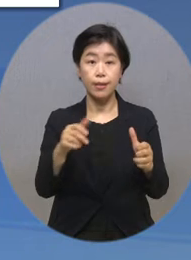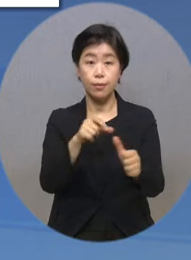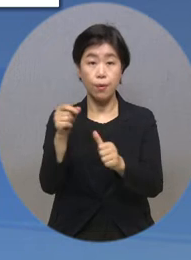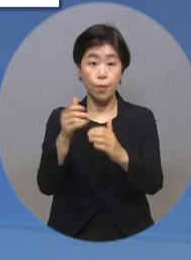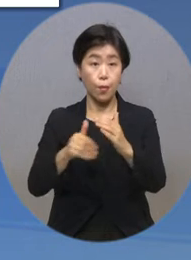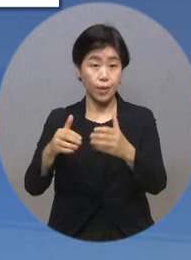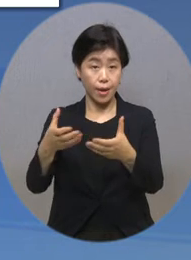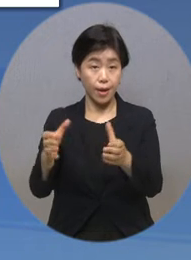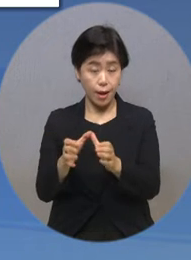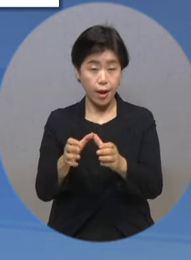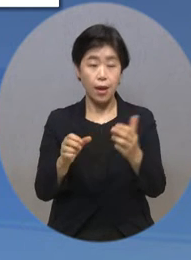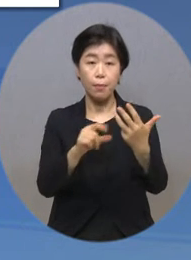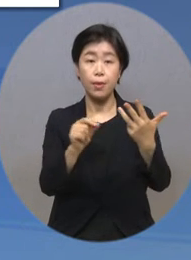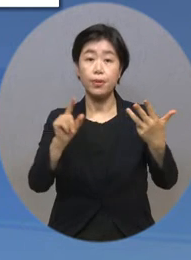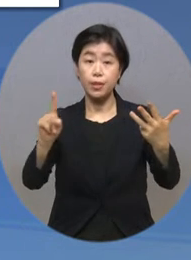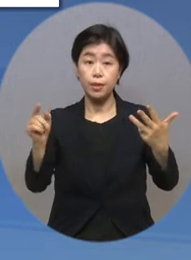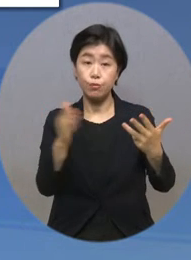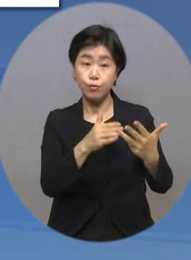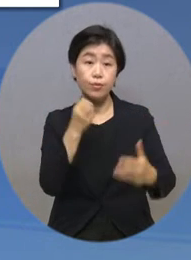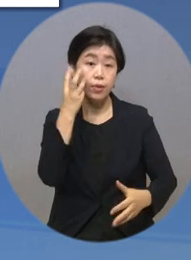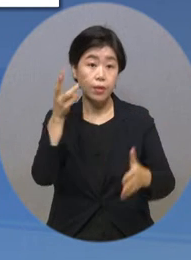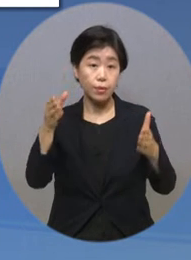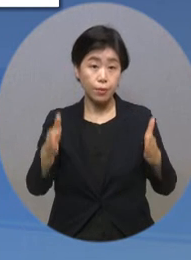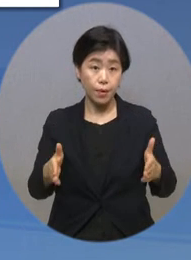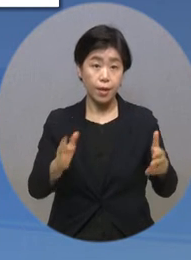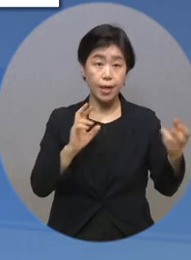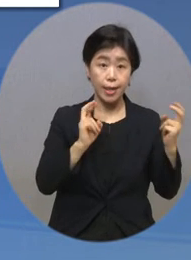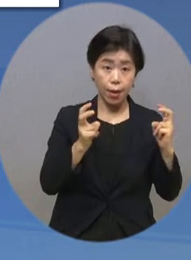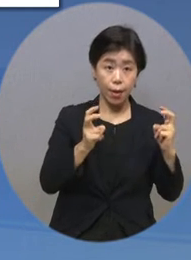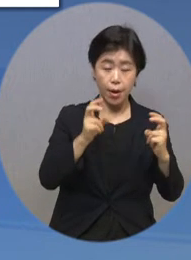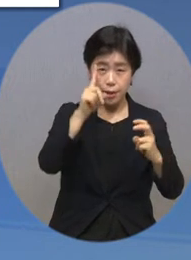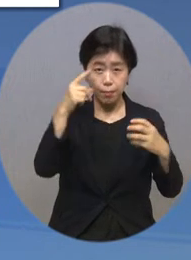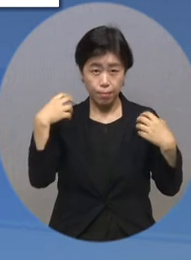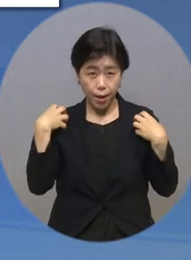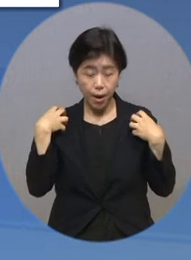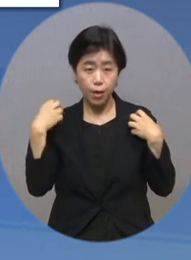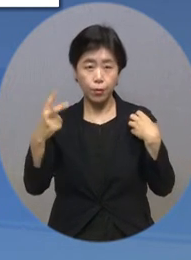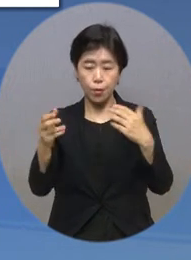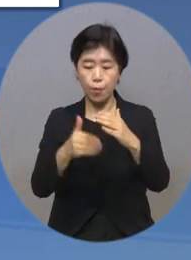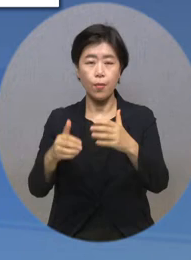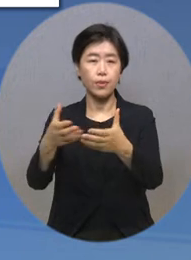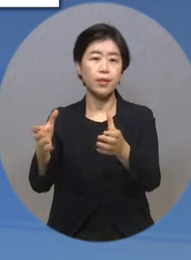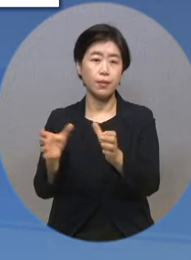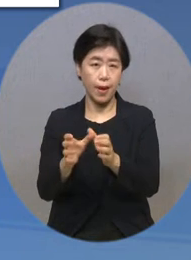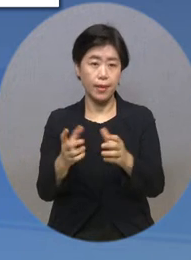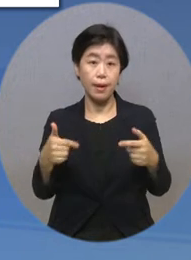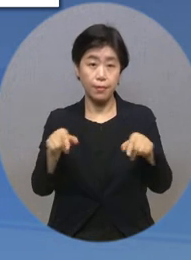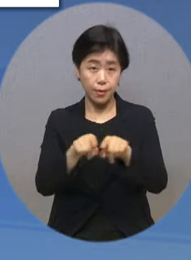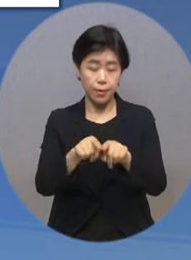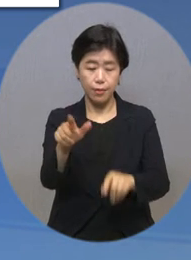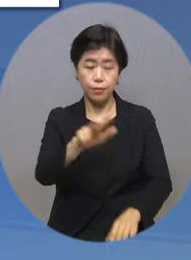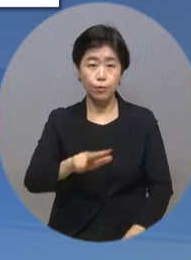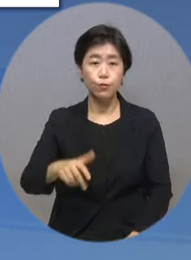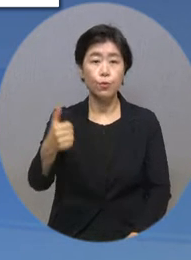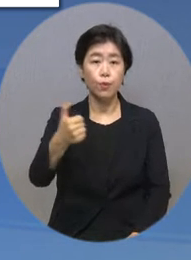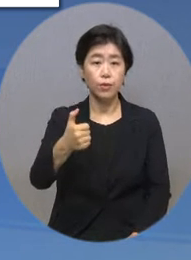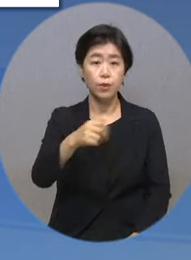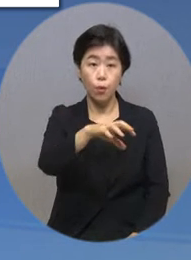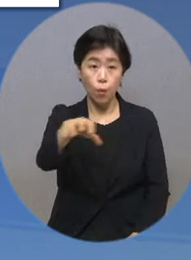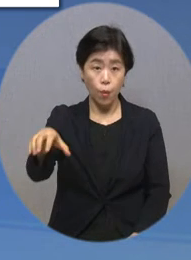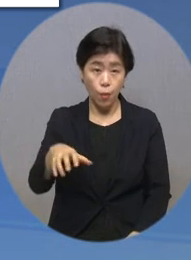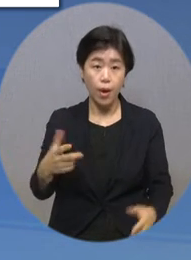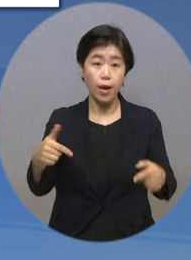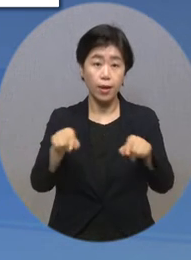한국장애인고용공단은 8월 1일부터 3개월간 기업과 지방자치단체, 공공기관 등 전국 50여 개 기관과